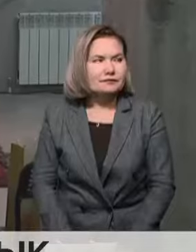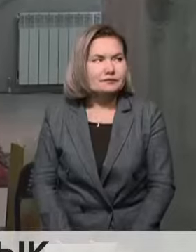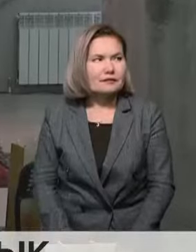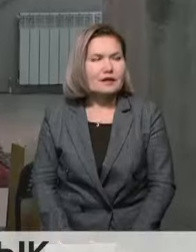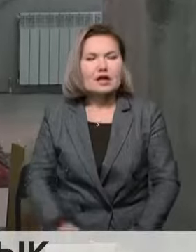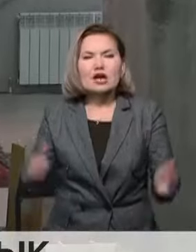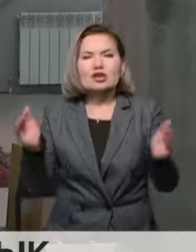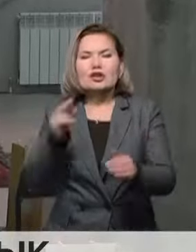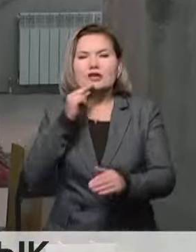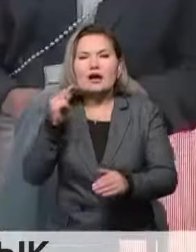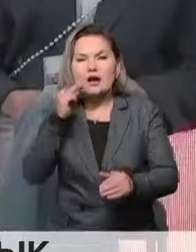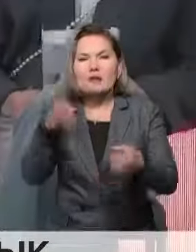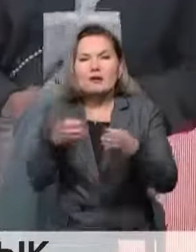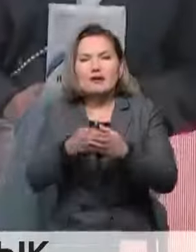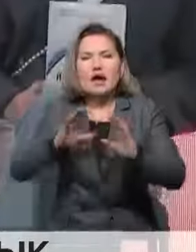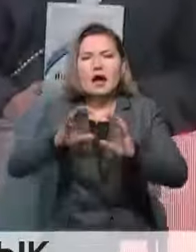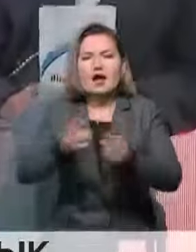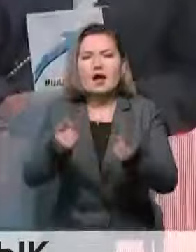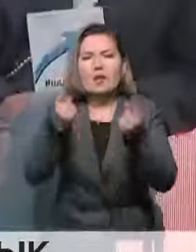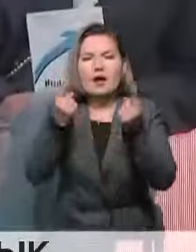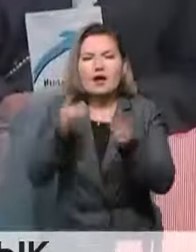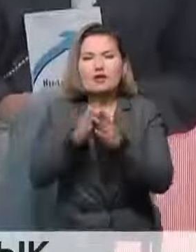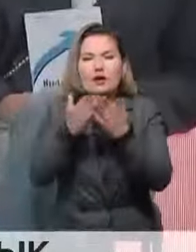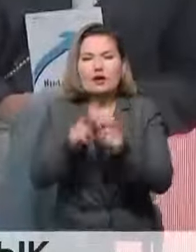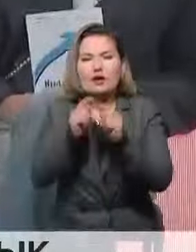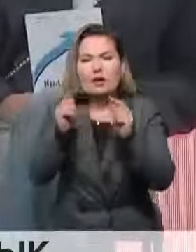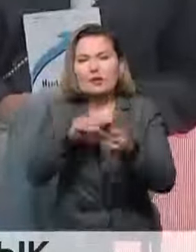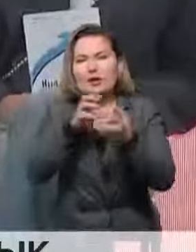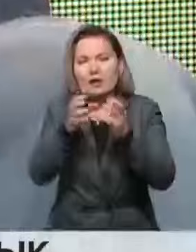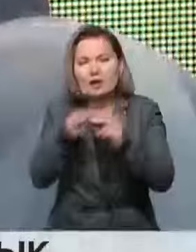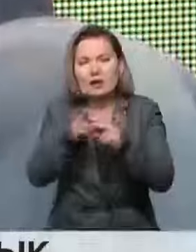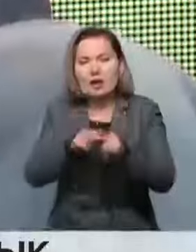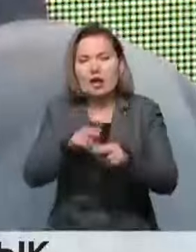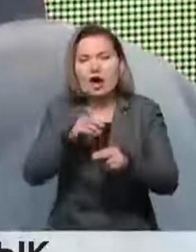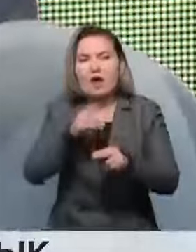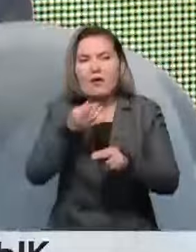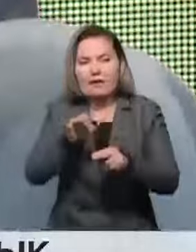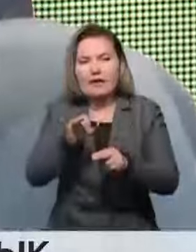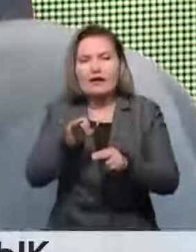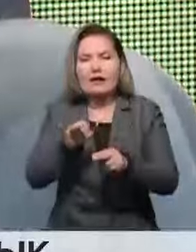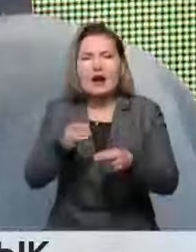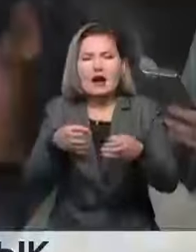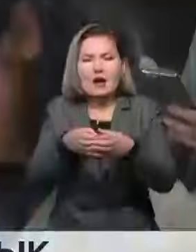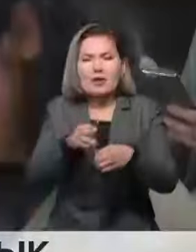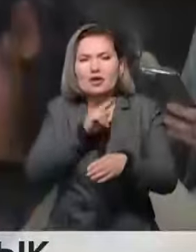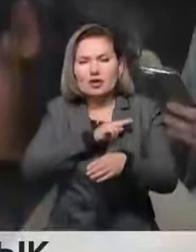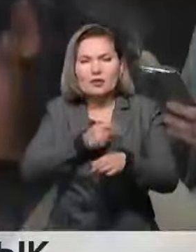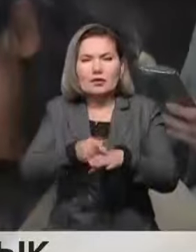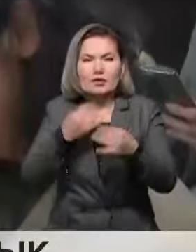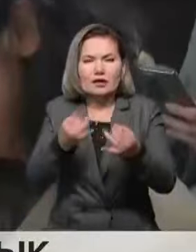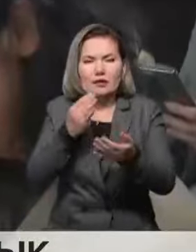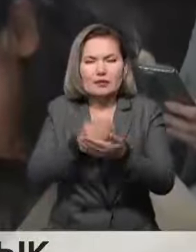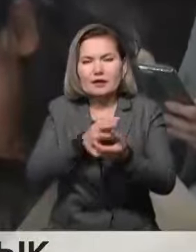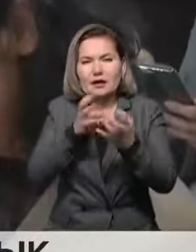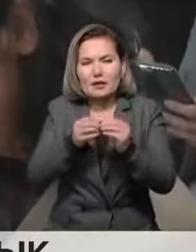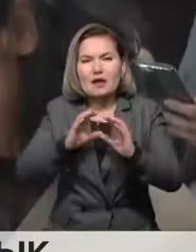Шағын қытайлық компаниядан әлемдік алпауытқа дейін. Huawei-дің таңғажайып жетістігі кім-кімді болсын тәнті етпей қоймас. Әлемдік нарықты